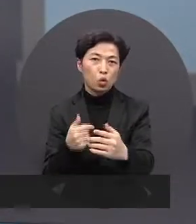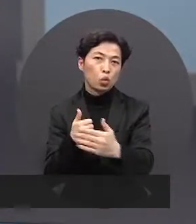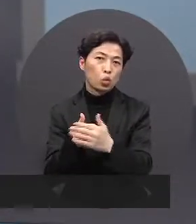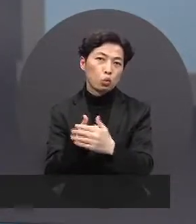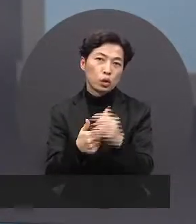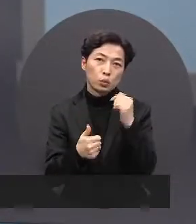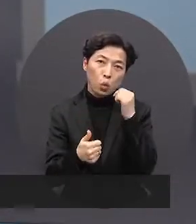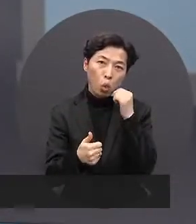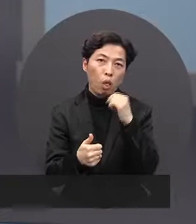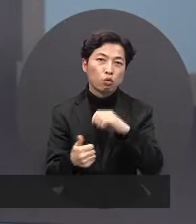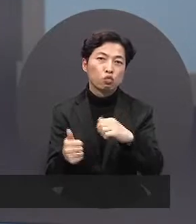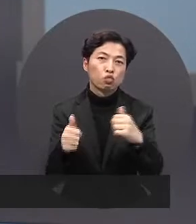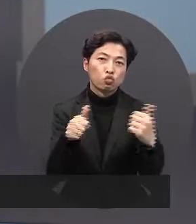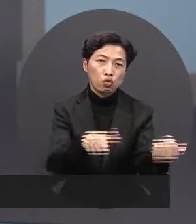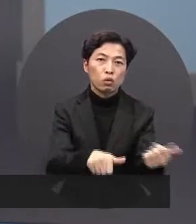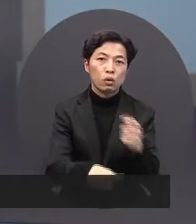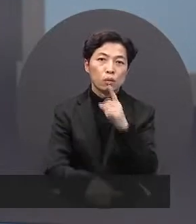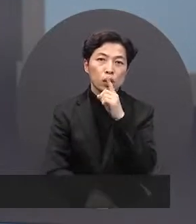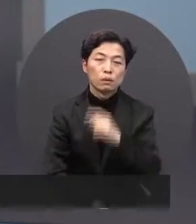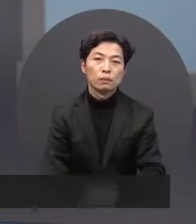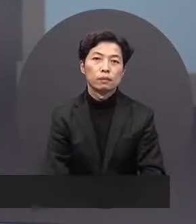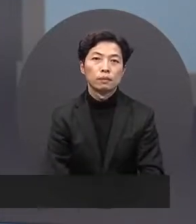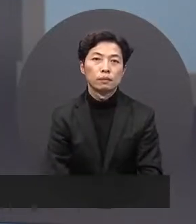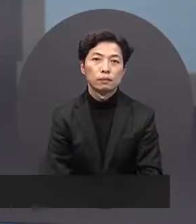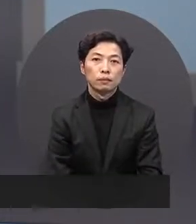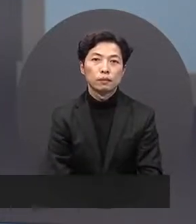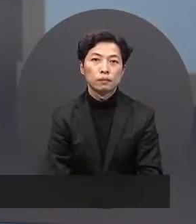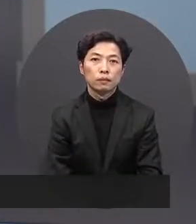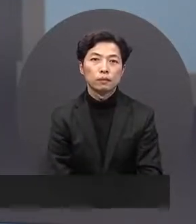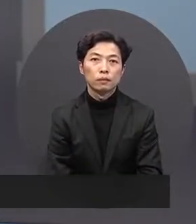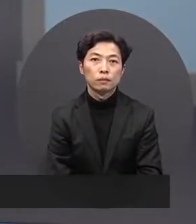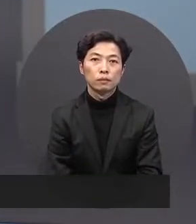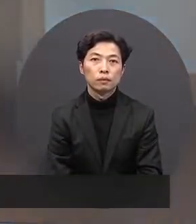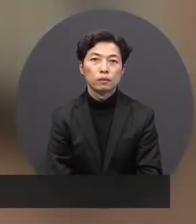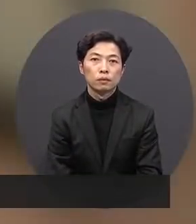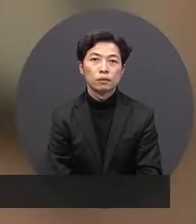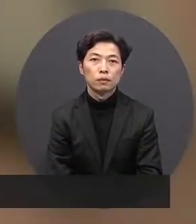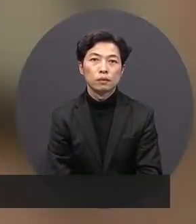채 숨졌습니다. 김은초 기자입니다.